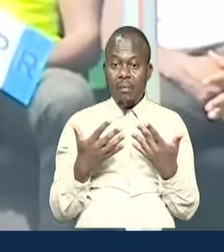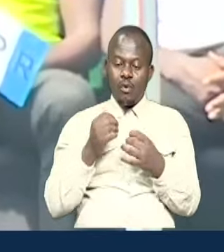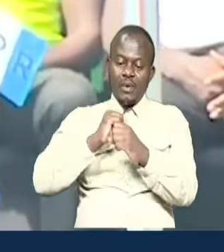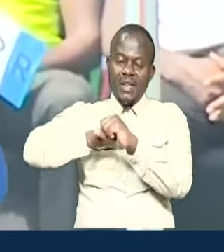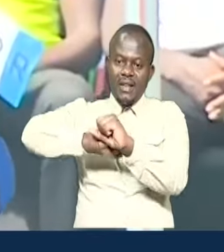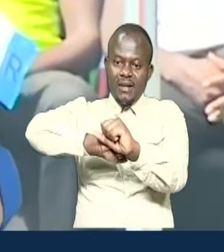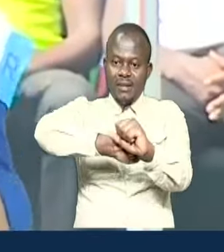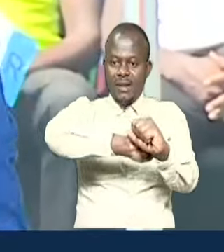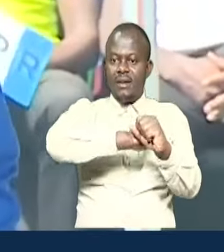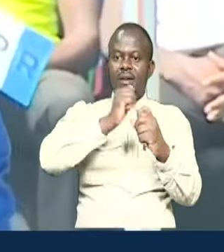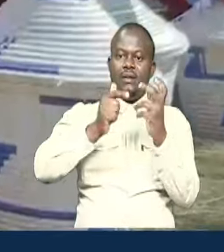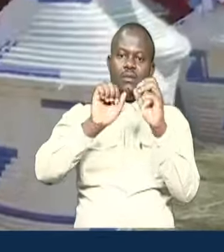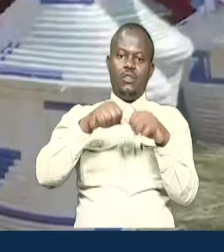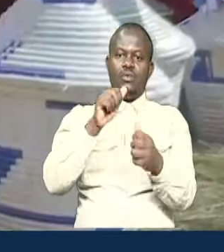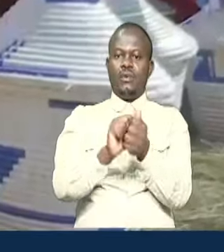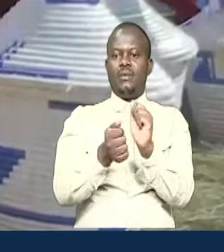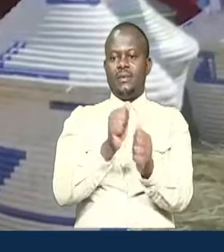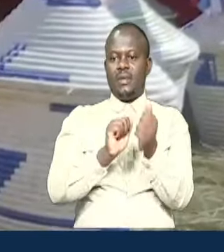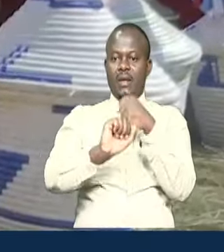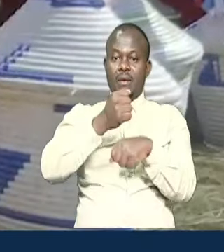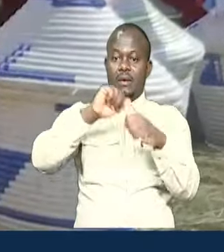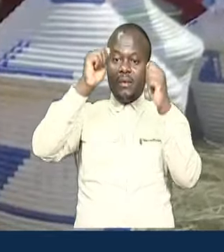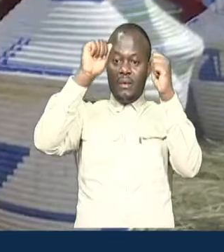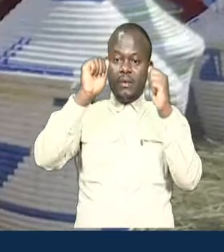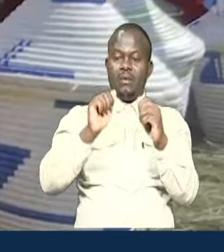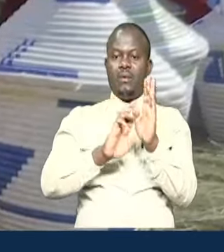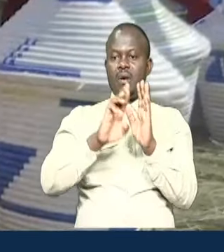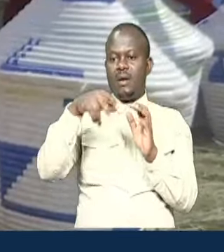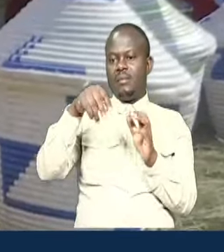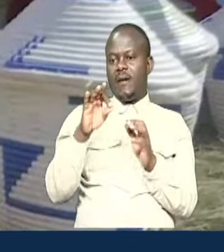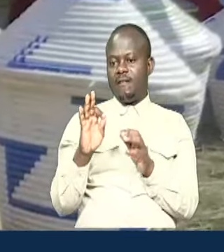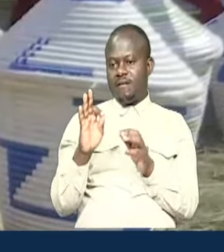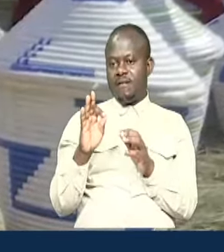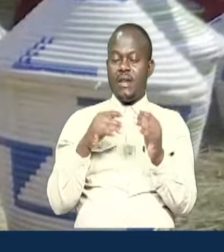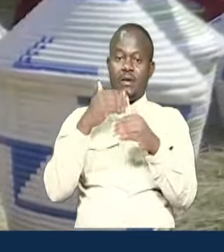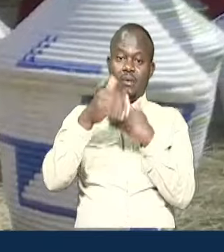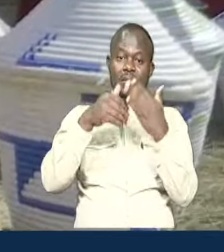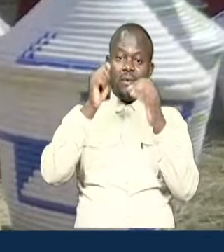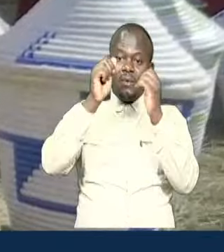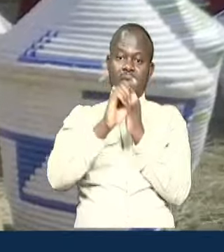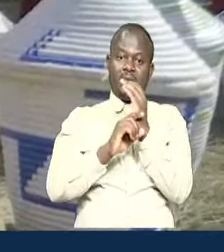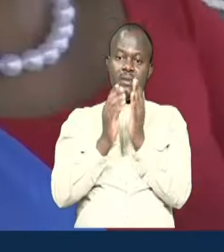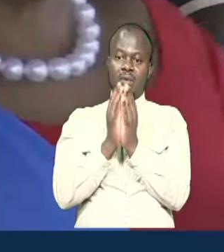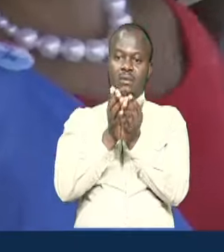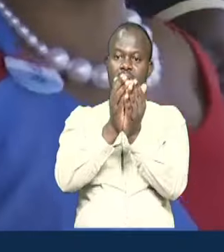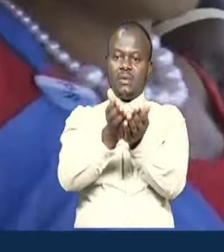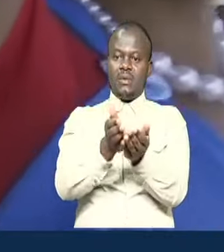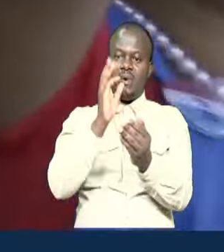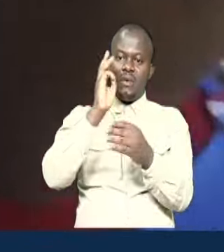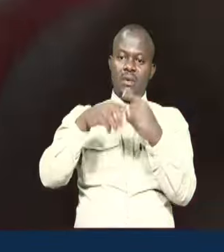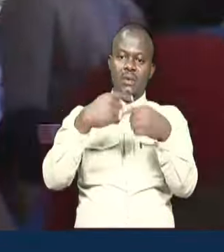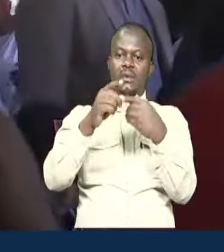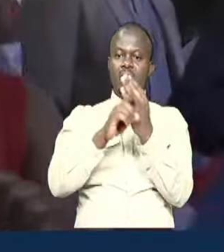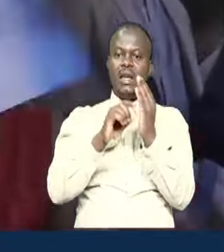munabirinde icyabisenya ibikorwa byo kwiyamamaza k'umukandida wa FPR Inkotanyi nyuma yo kwiyamamariza mu karere ka Rusizi bizakomereza mu